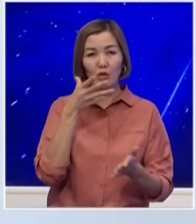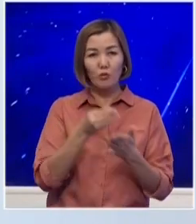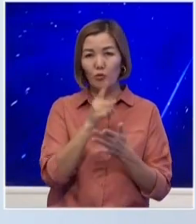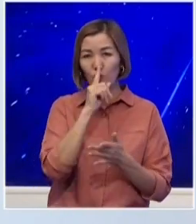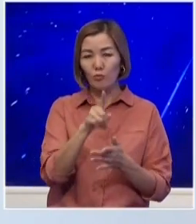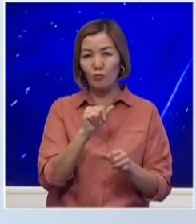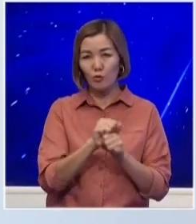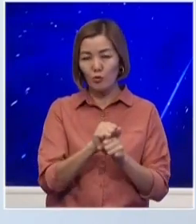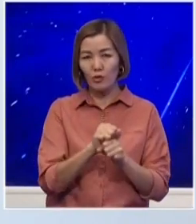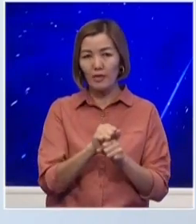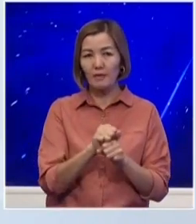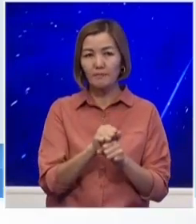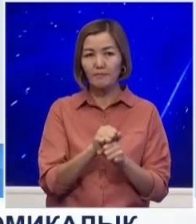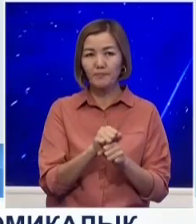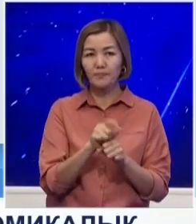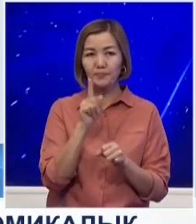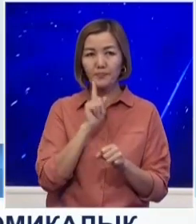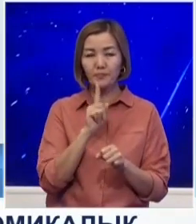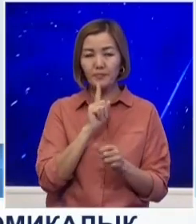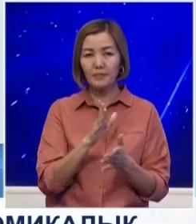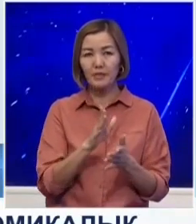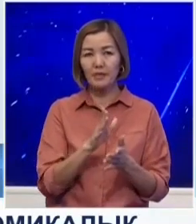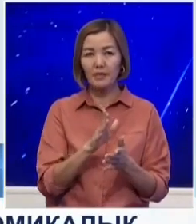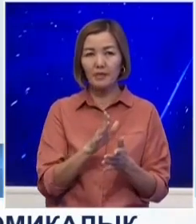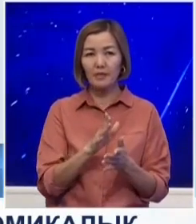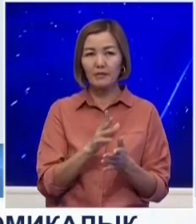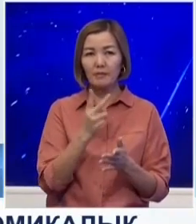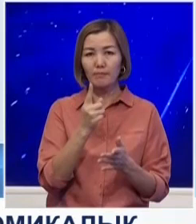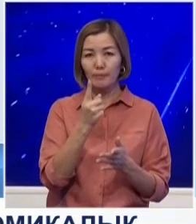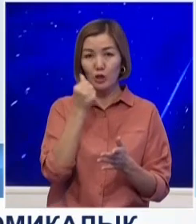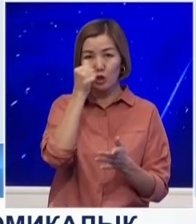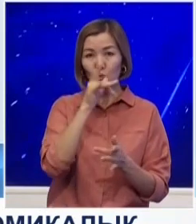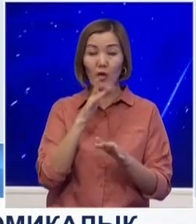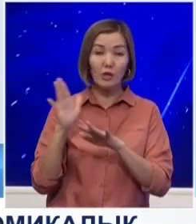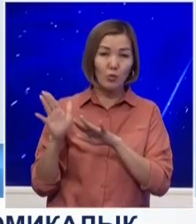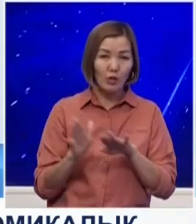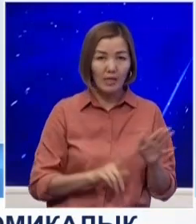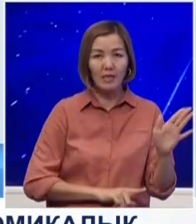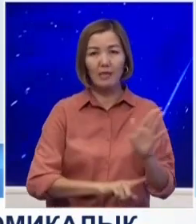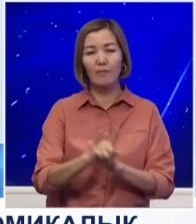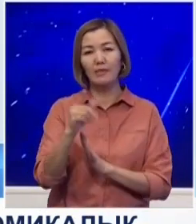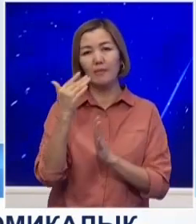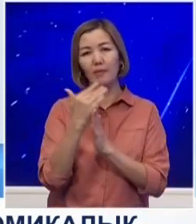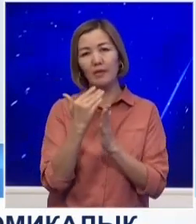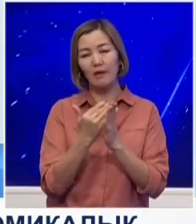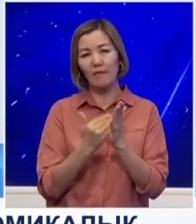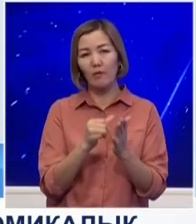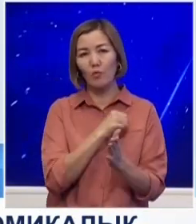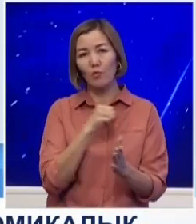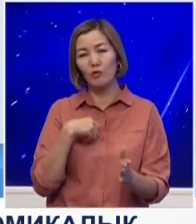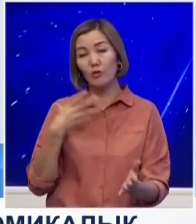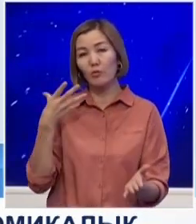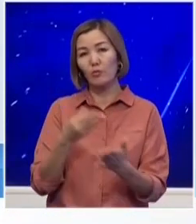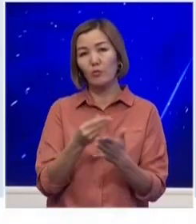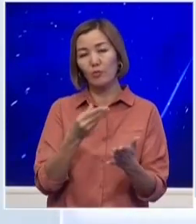қандай несін құймайды. Бір жыл өткеннен кейін бастап график свободный дейді, өзі де